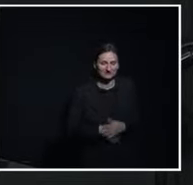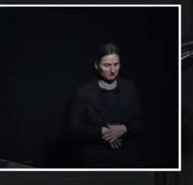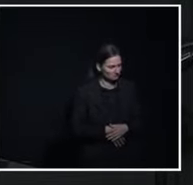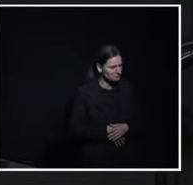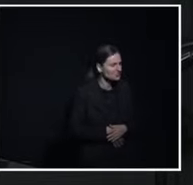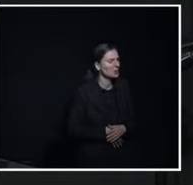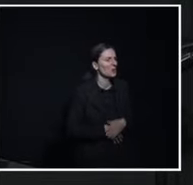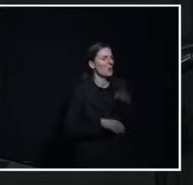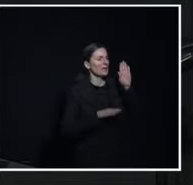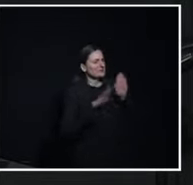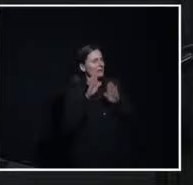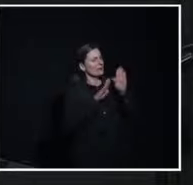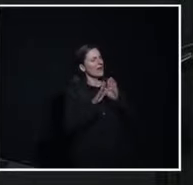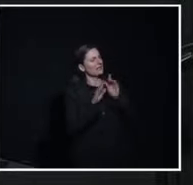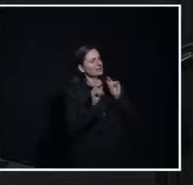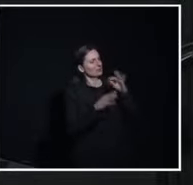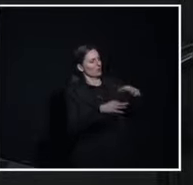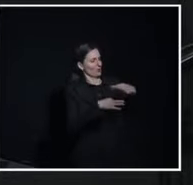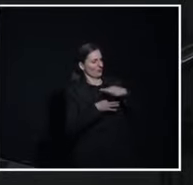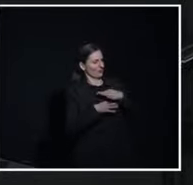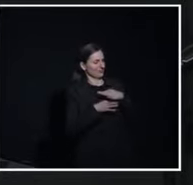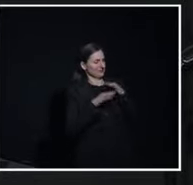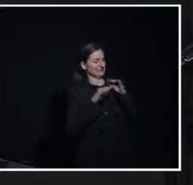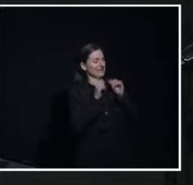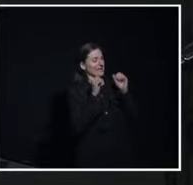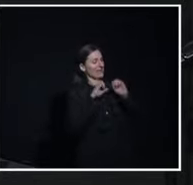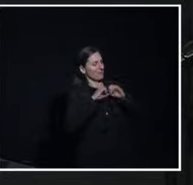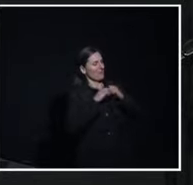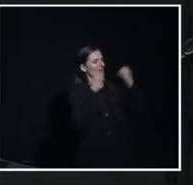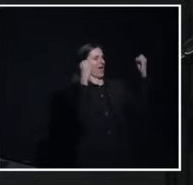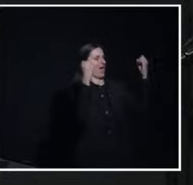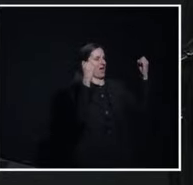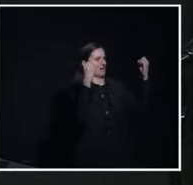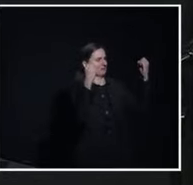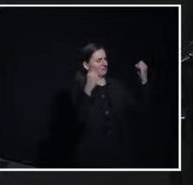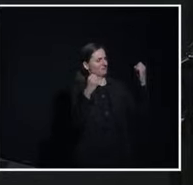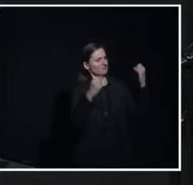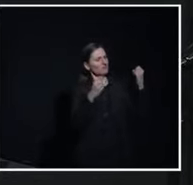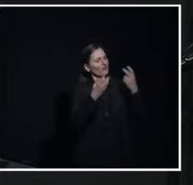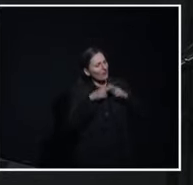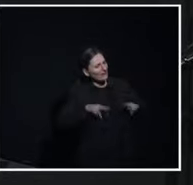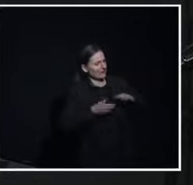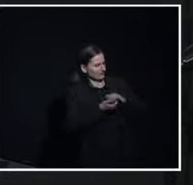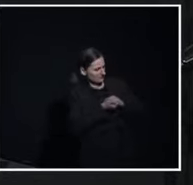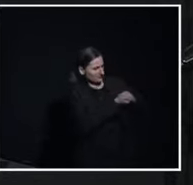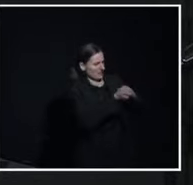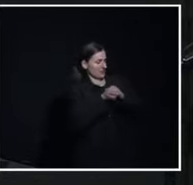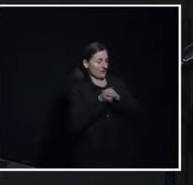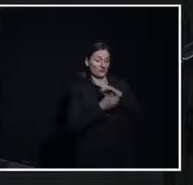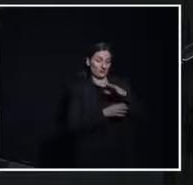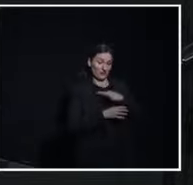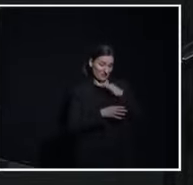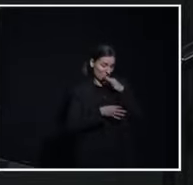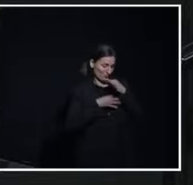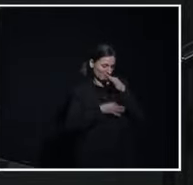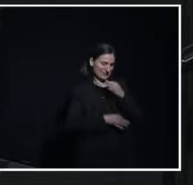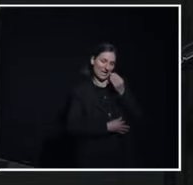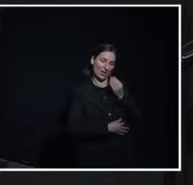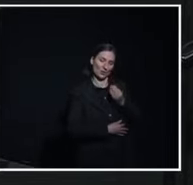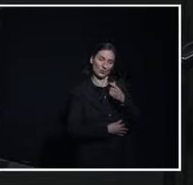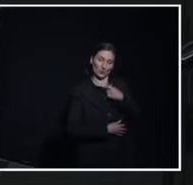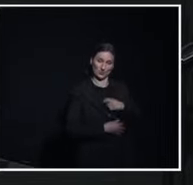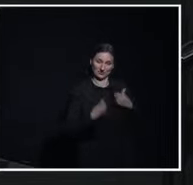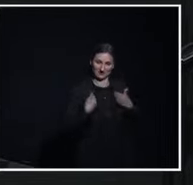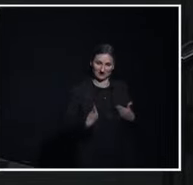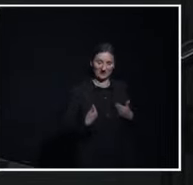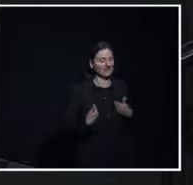Demokratie bedeutet, ein freies Leben zu führen, ein friedliches Miteinander. Und für mich ganz speziell als Künstlerin bedeutet es,